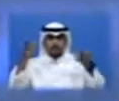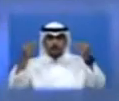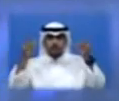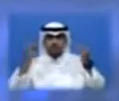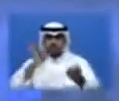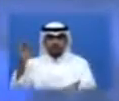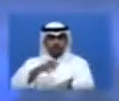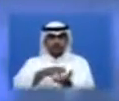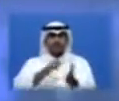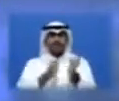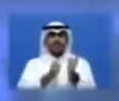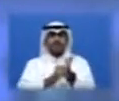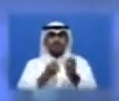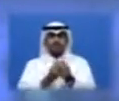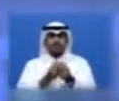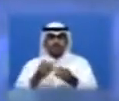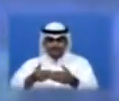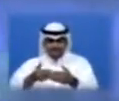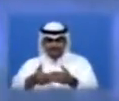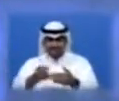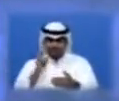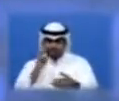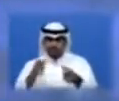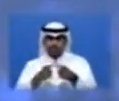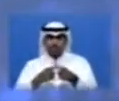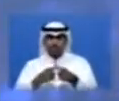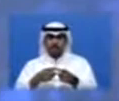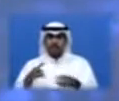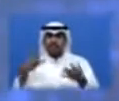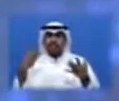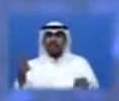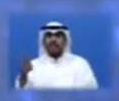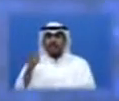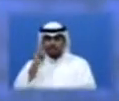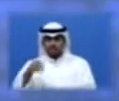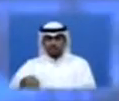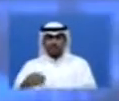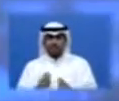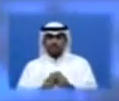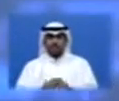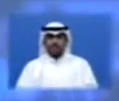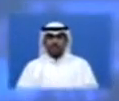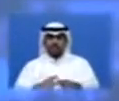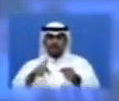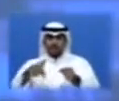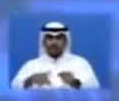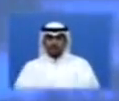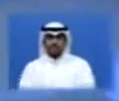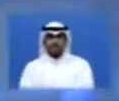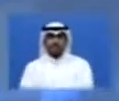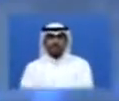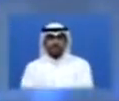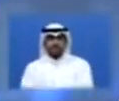الإسكان تمهيدا للاجتماع 13 لوزراء شؤون الإسكان لدول مجلس التعاون لدول الخليج